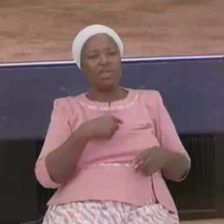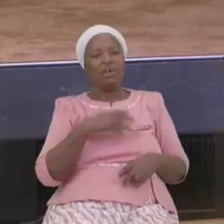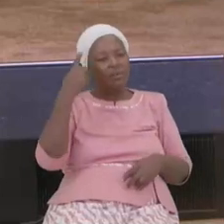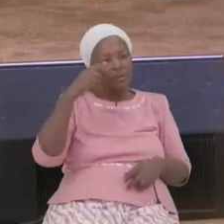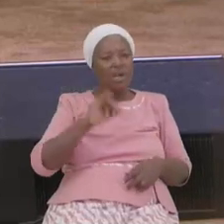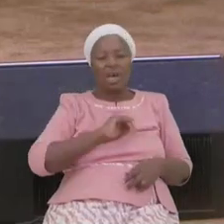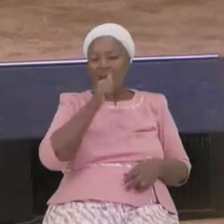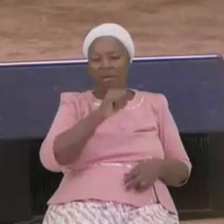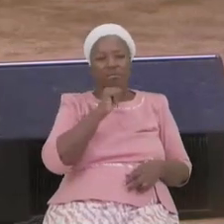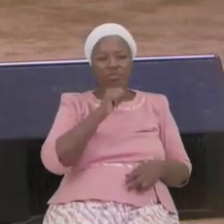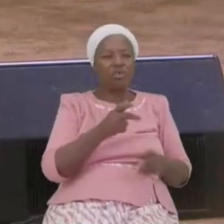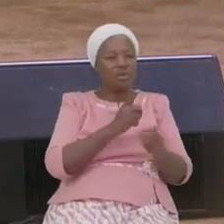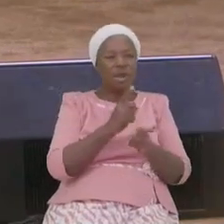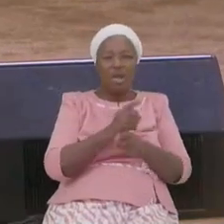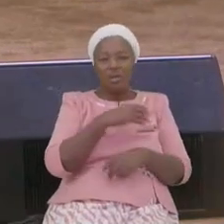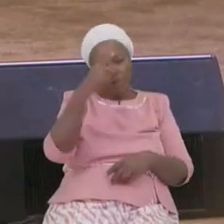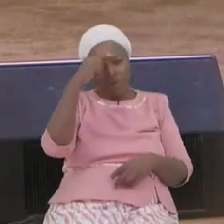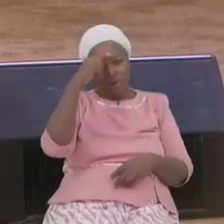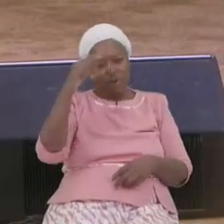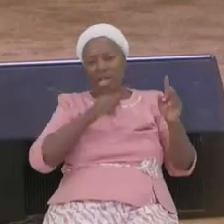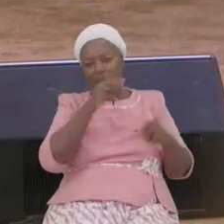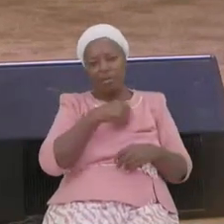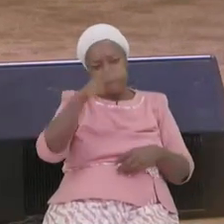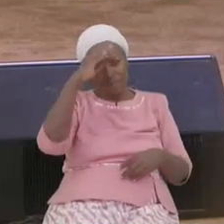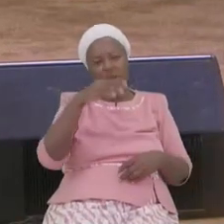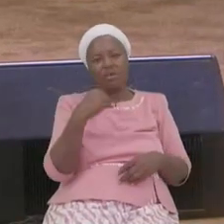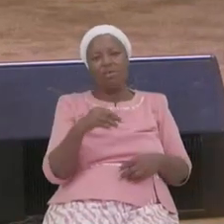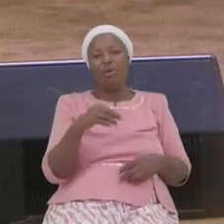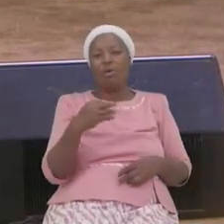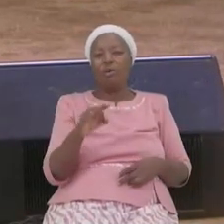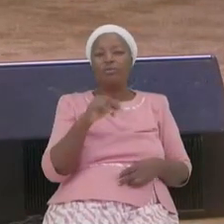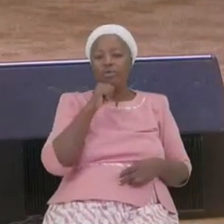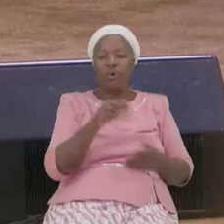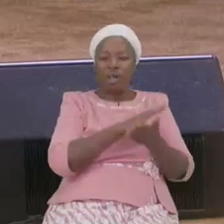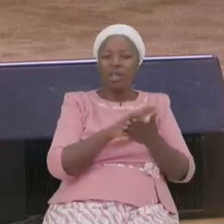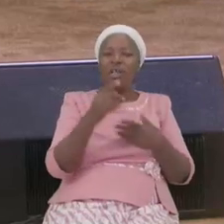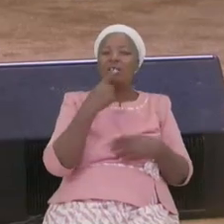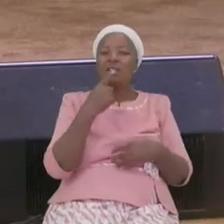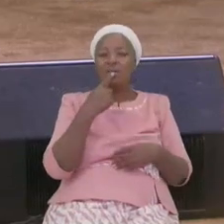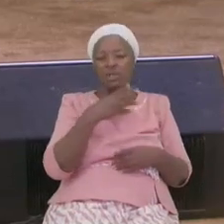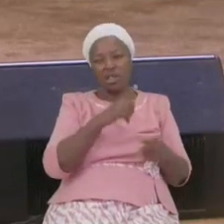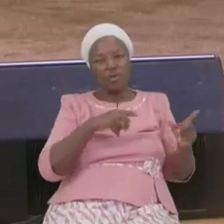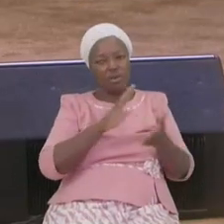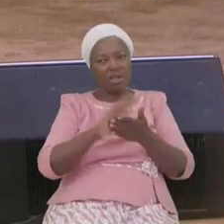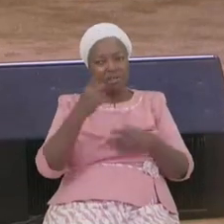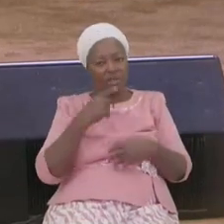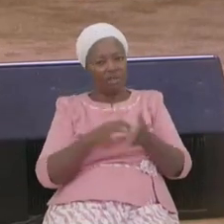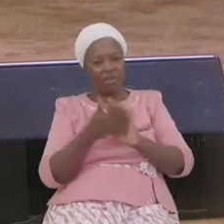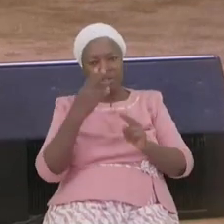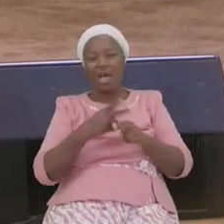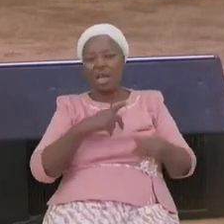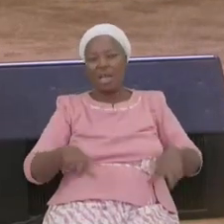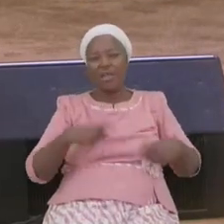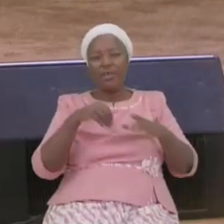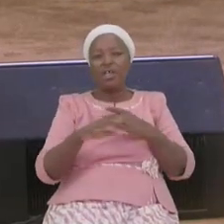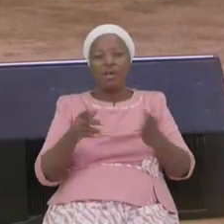lèvres sont impures. J'habite au milieu d'un peuple dont les lèvres sont pures. Dieu va purifier tes lèvres. Et j'habite